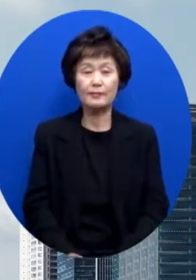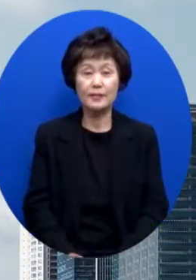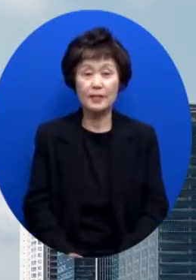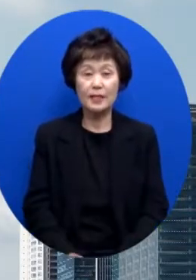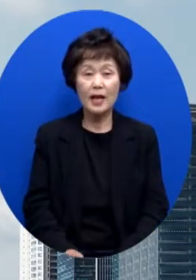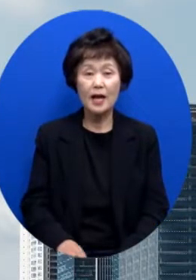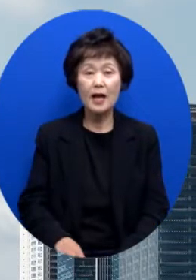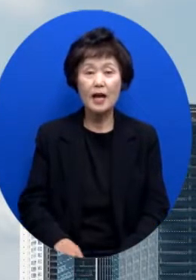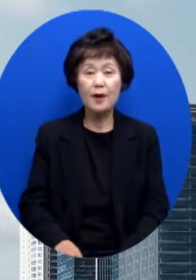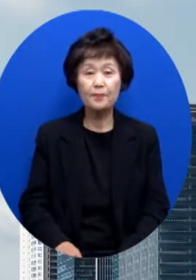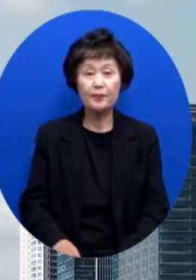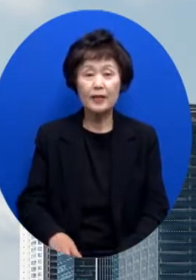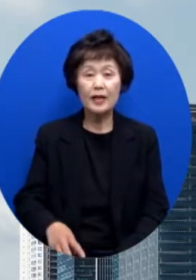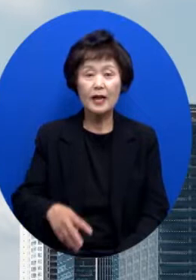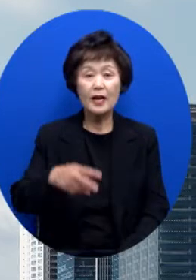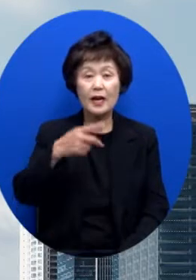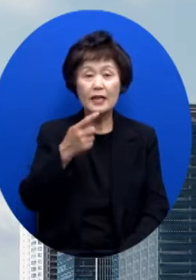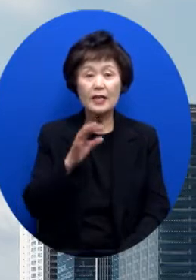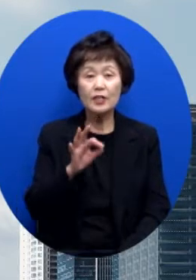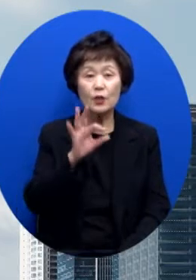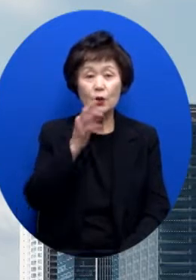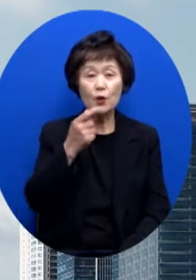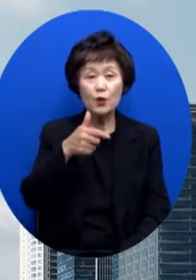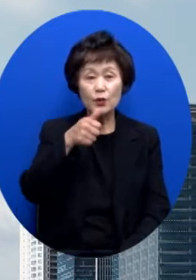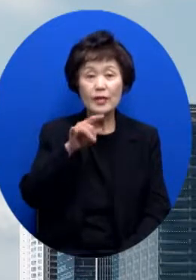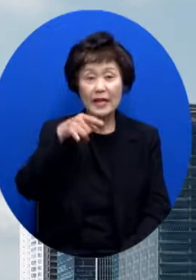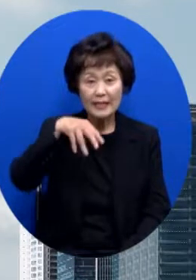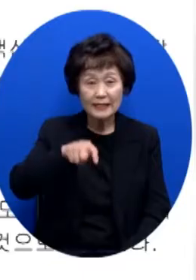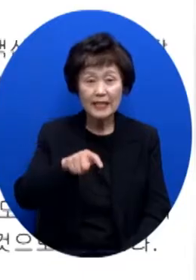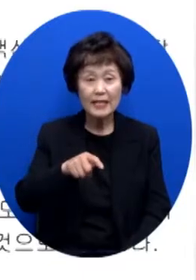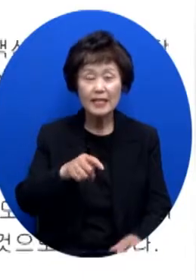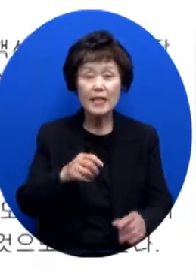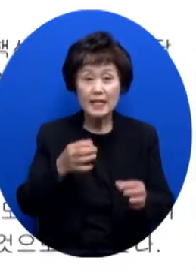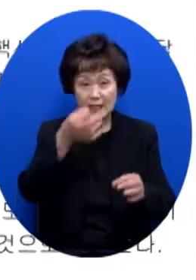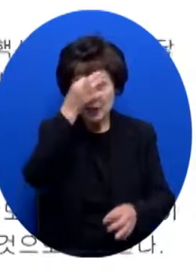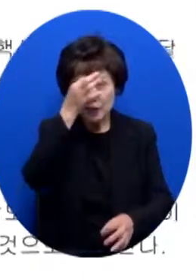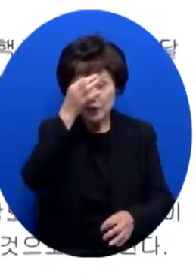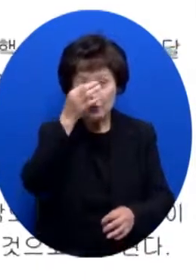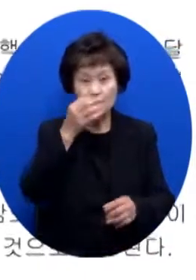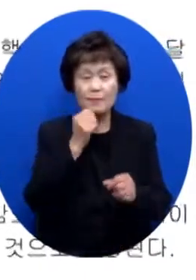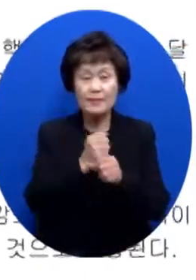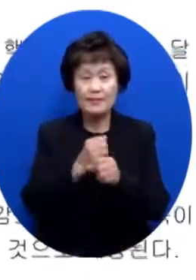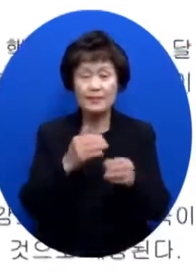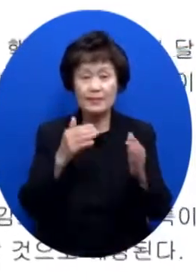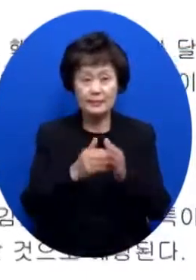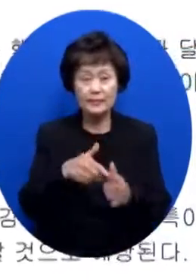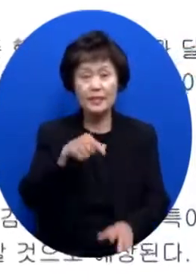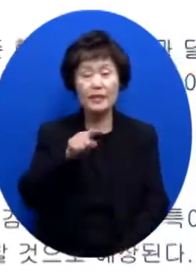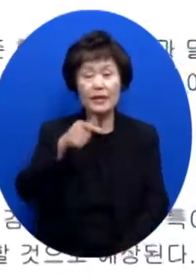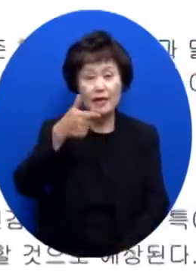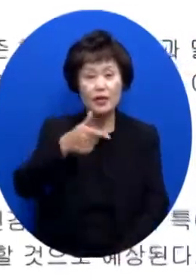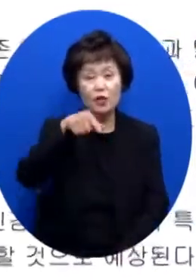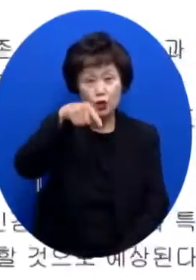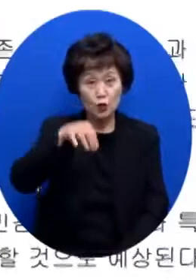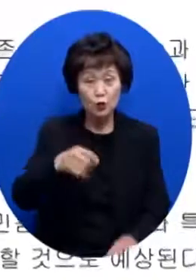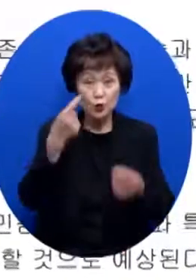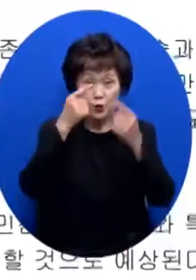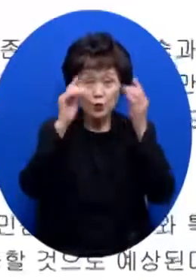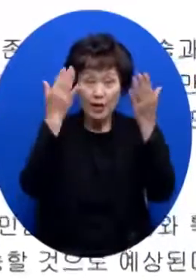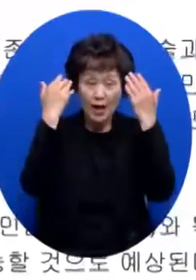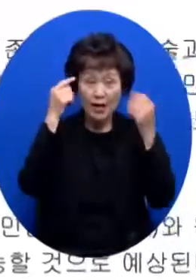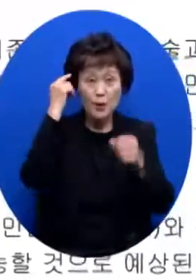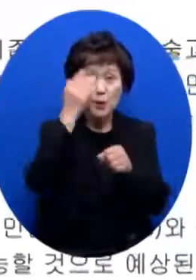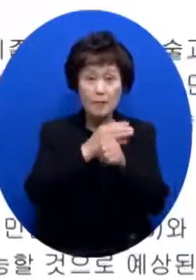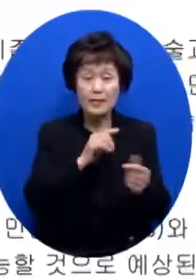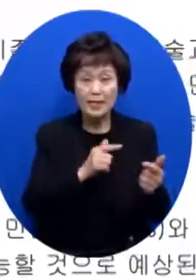신속하고 정확하게 검출할 수 있는 분자 진단 기술을 개발했습니다. 건국대학교 박기수 교수 연구팀은 등온